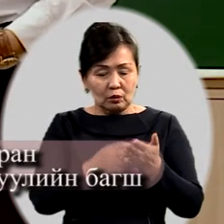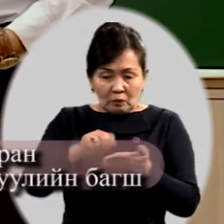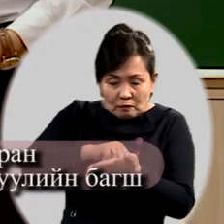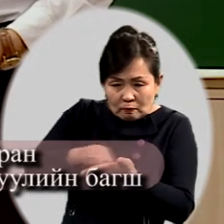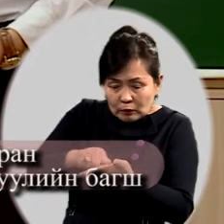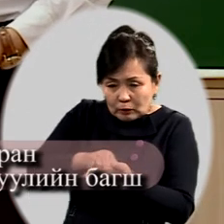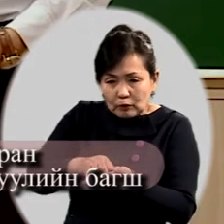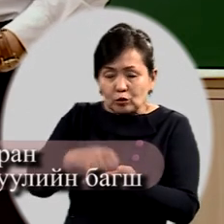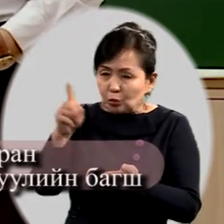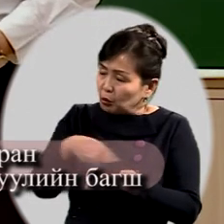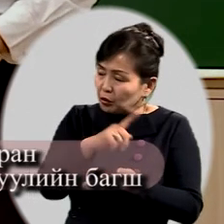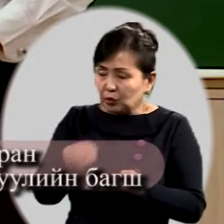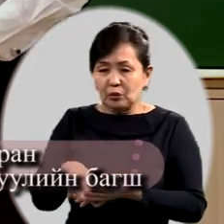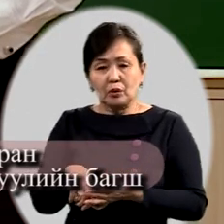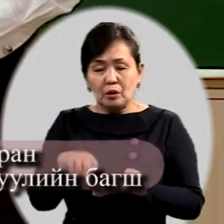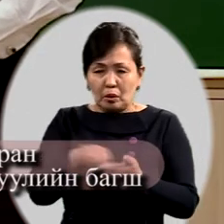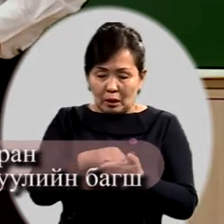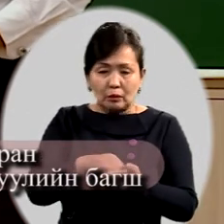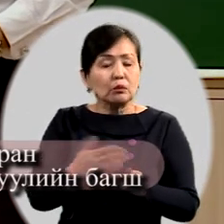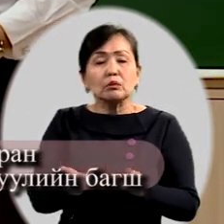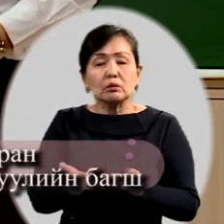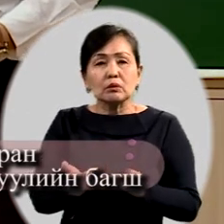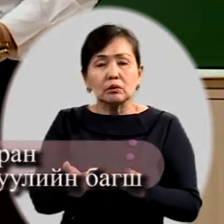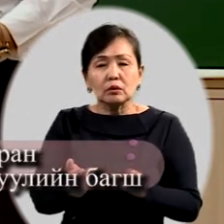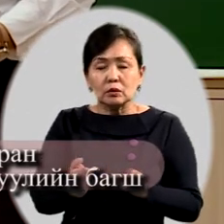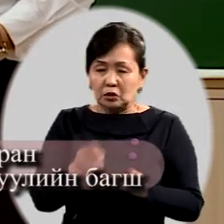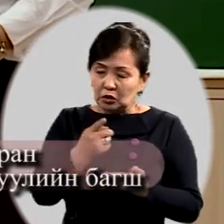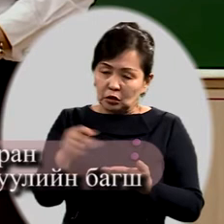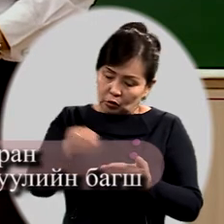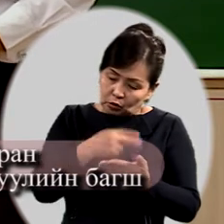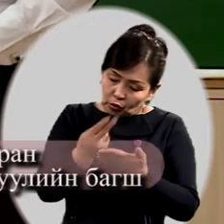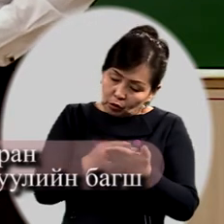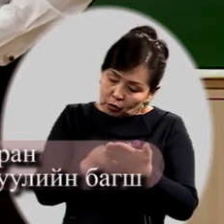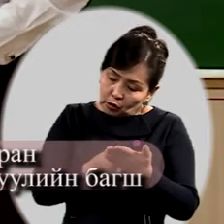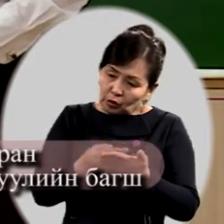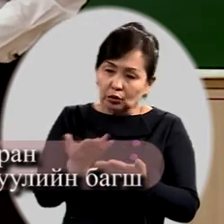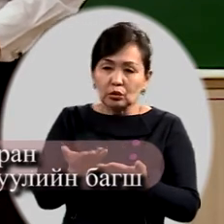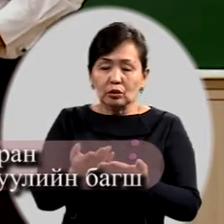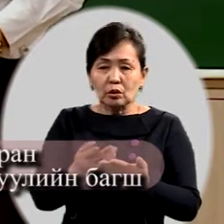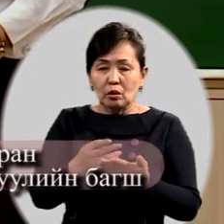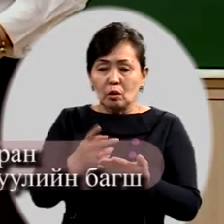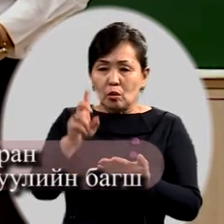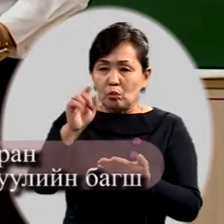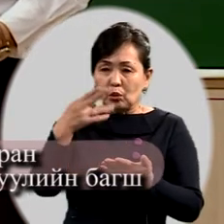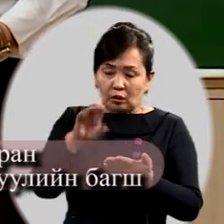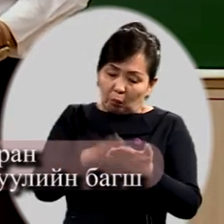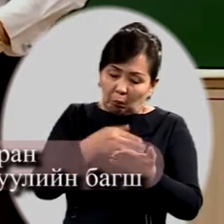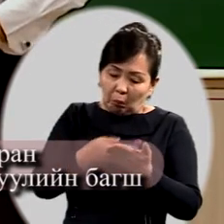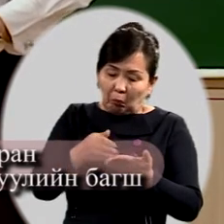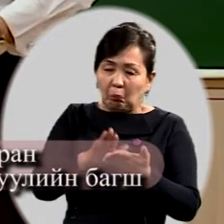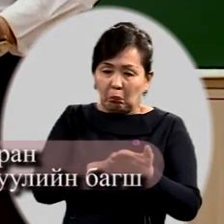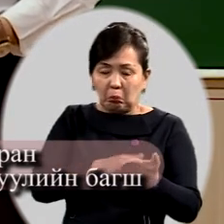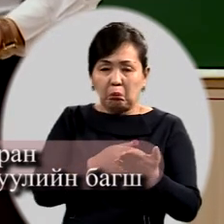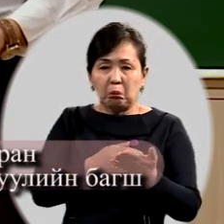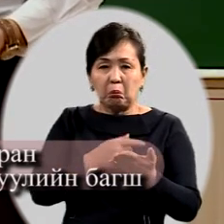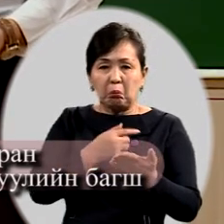өшіргіш керектенбеуге тырысыңдар. Себебі өшіргіш пайдаланған жағдайда суретке бояу қонбай,